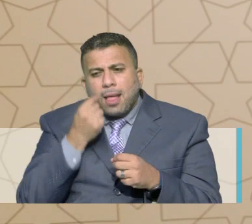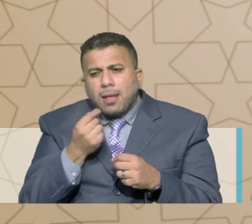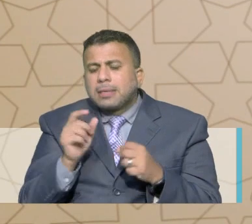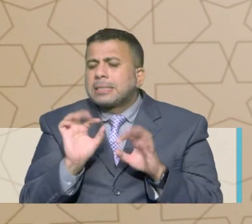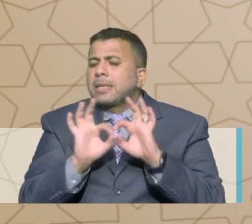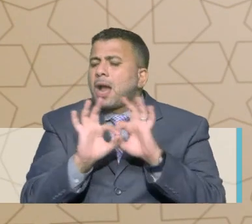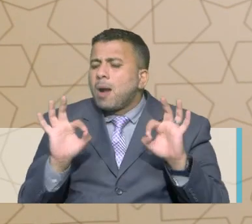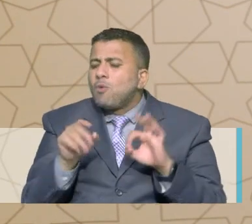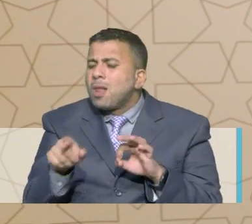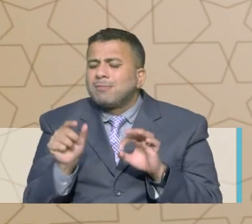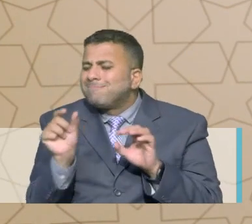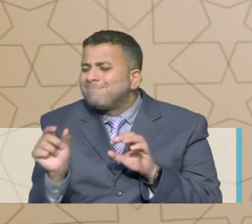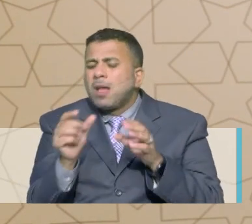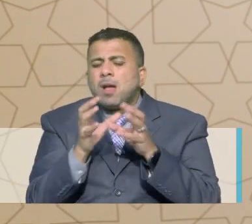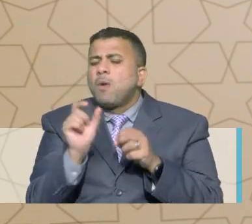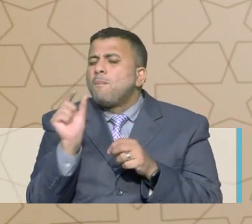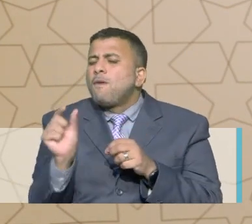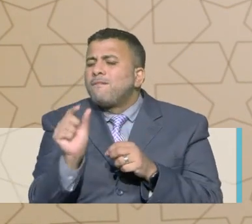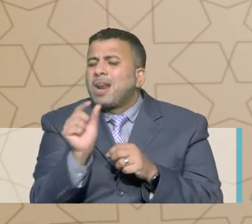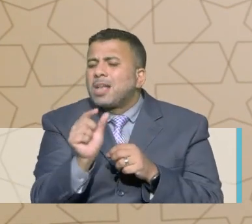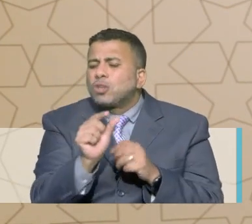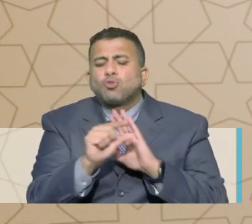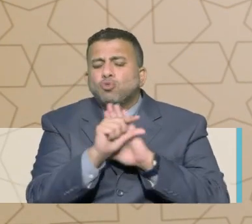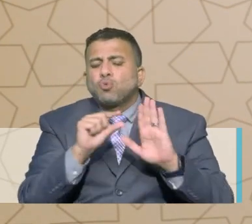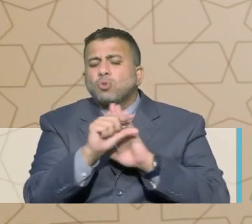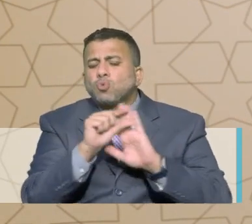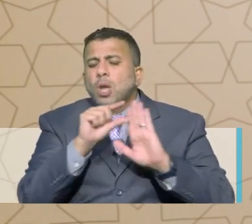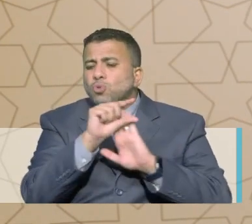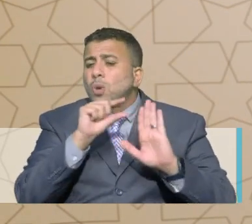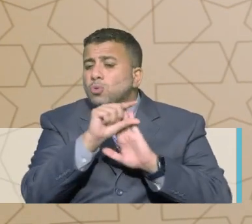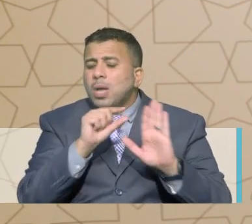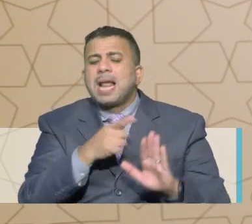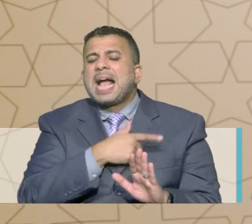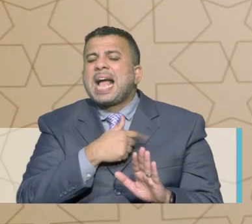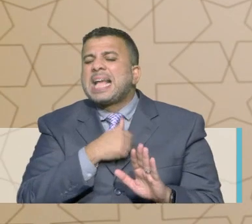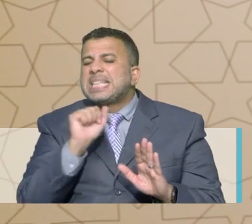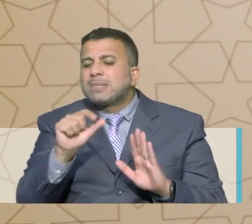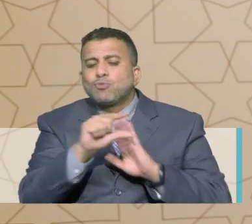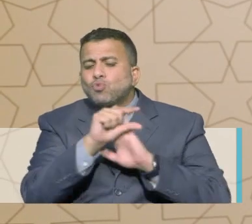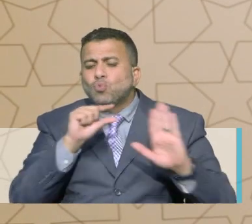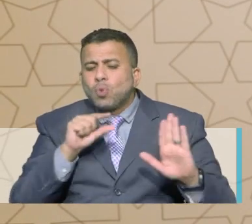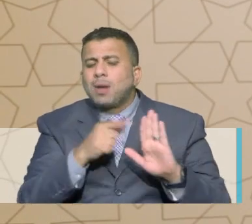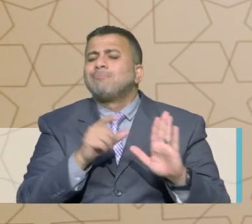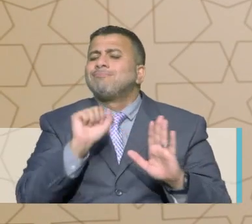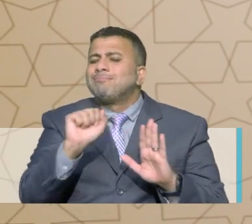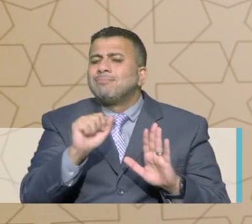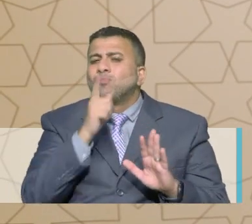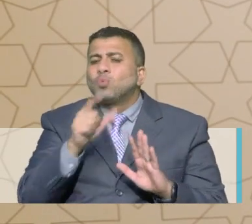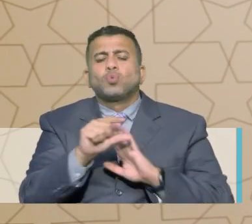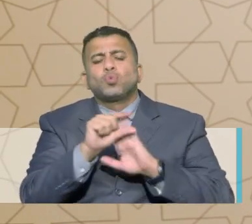وتكاملها ومفردات كل صوره باسم السوره وكذلك